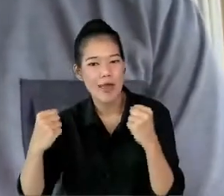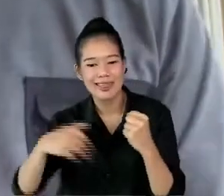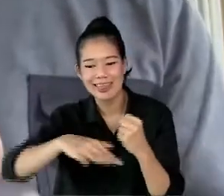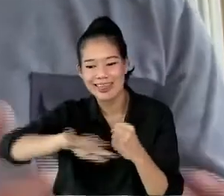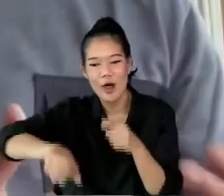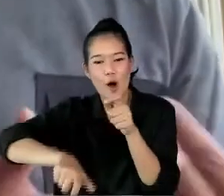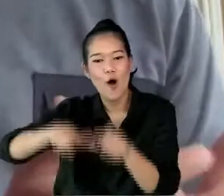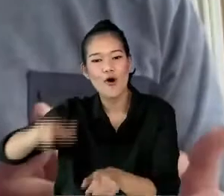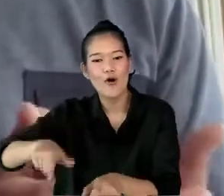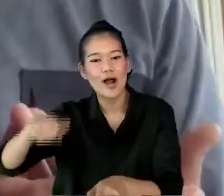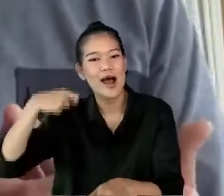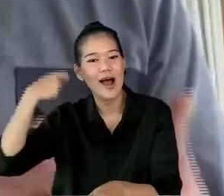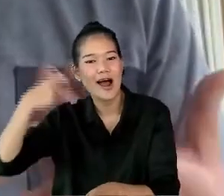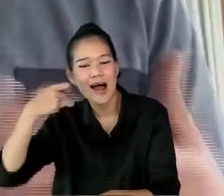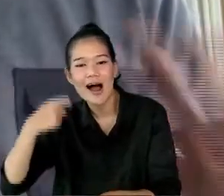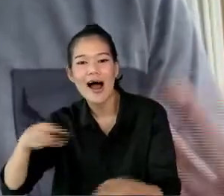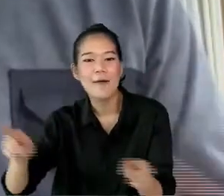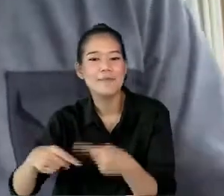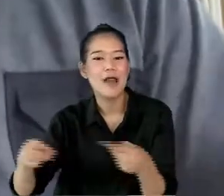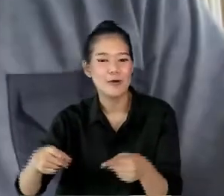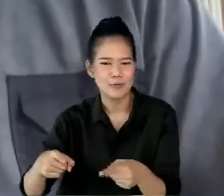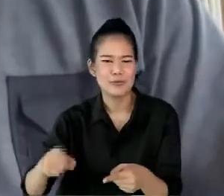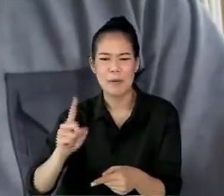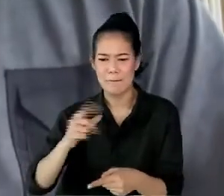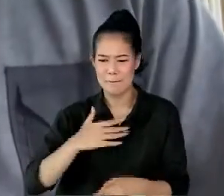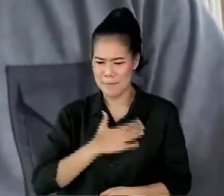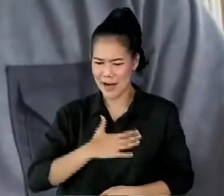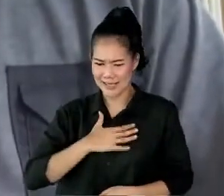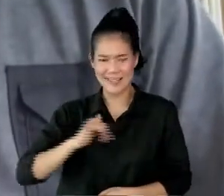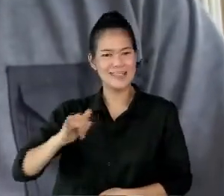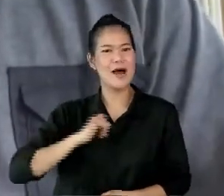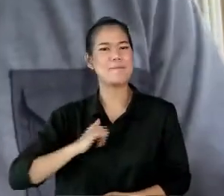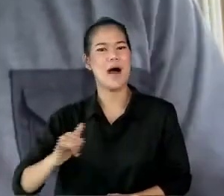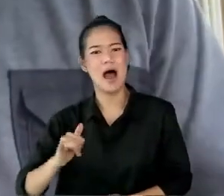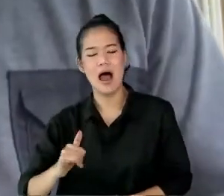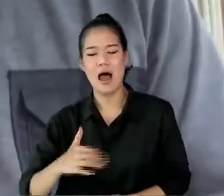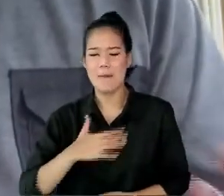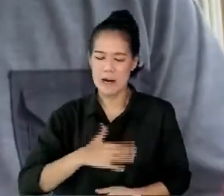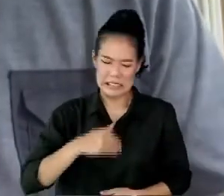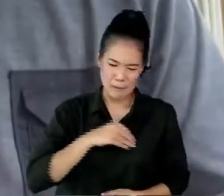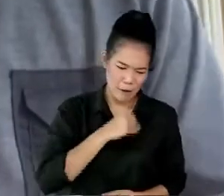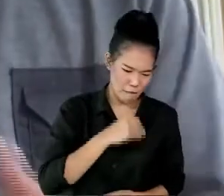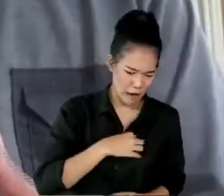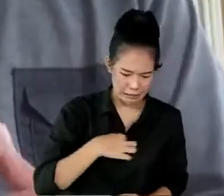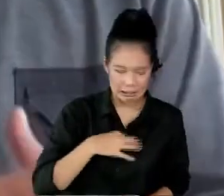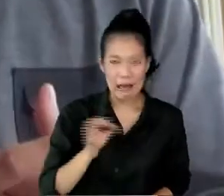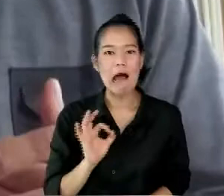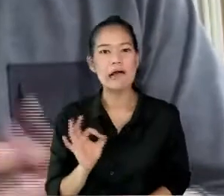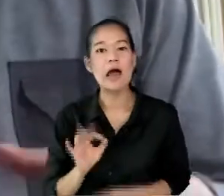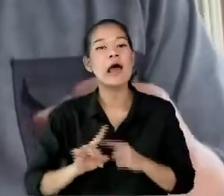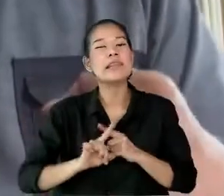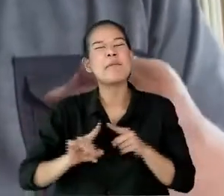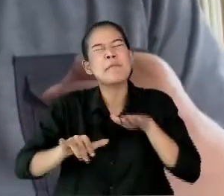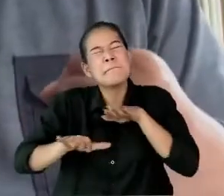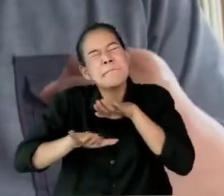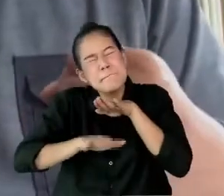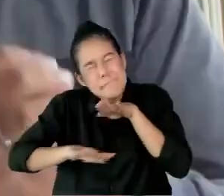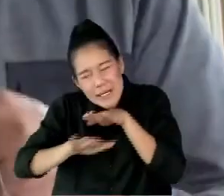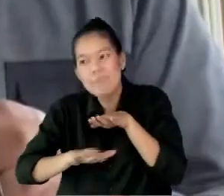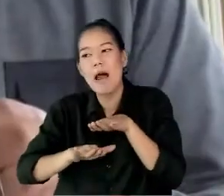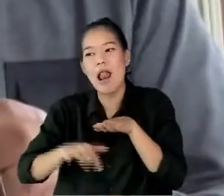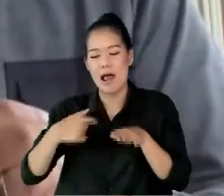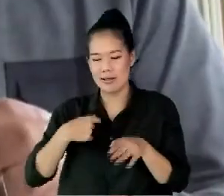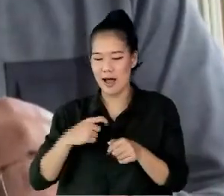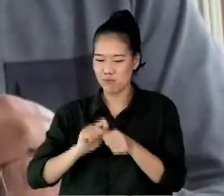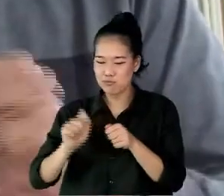buat musisi-musisi yang mungkin kita nih punya perasaan yang sama. Kita merasa useless atau gimana gitu loh. Tapi minimal ini